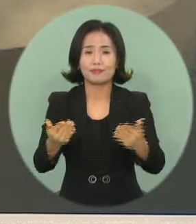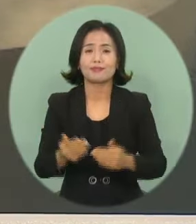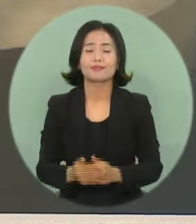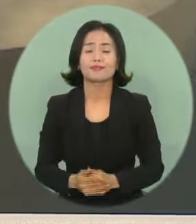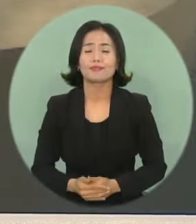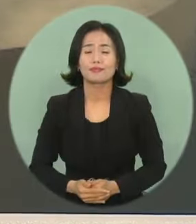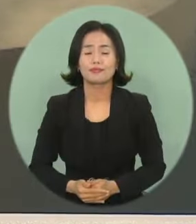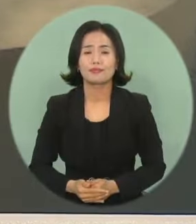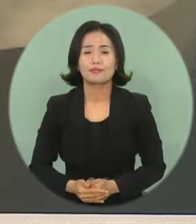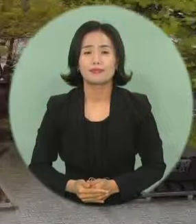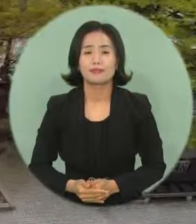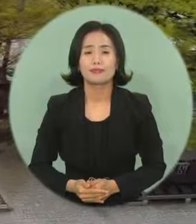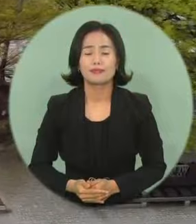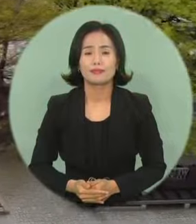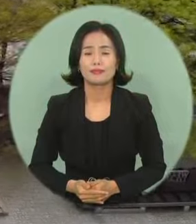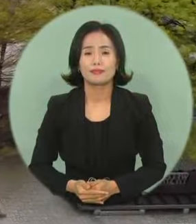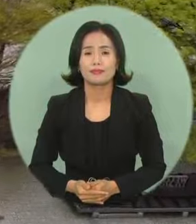취재했습니다.